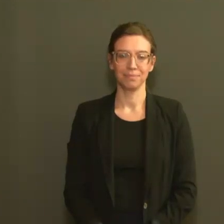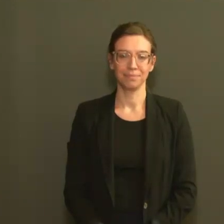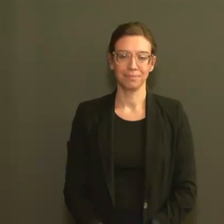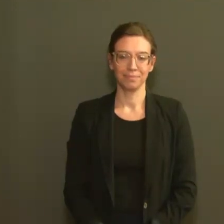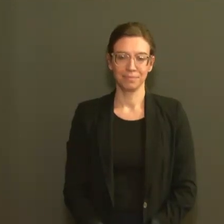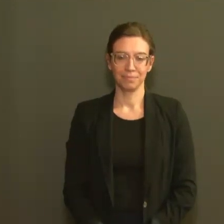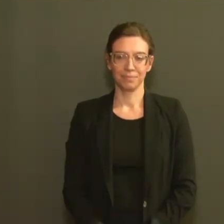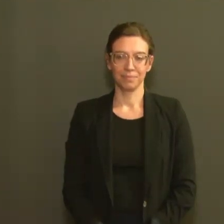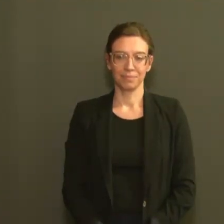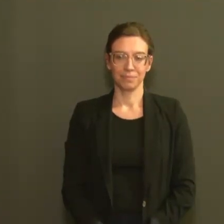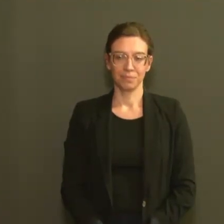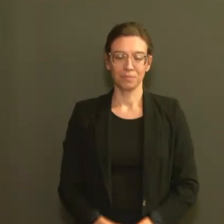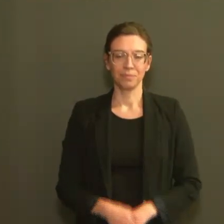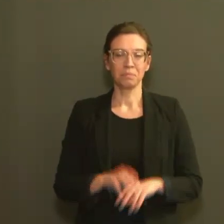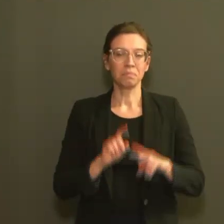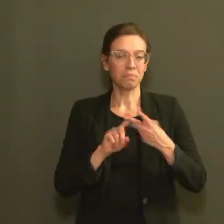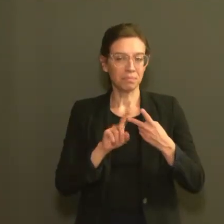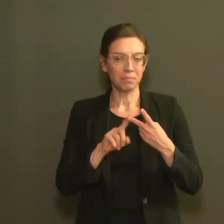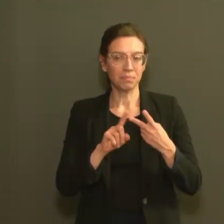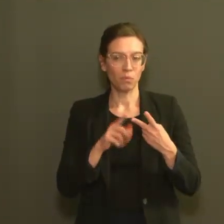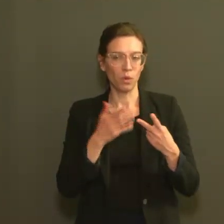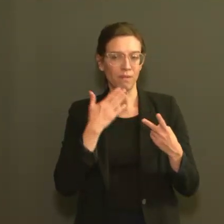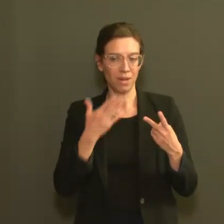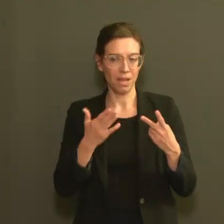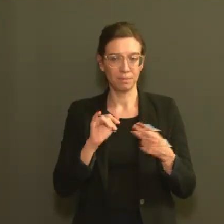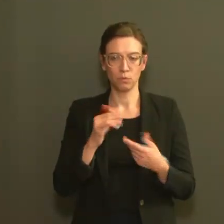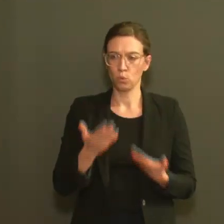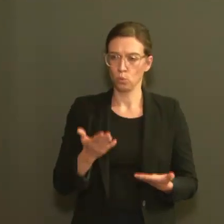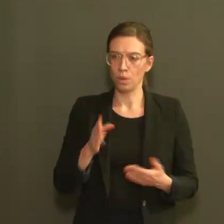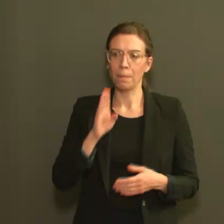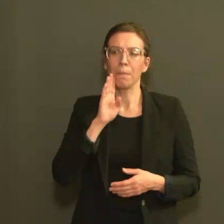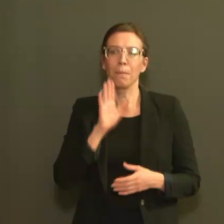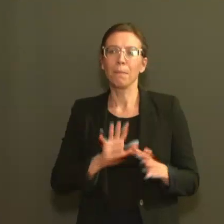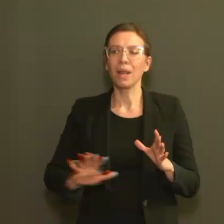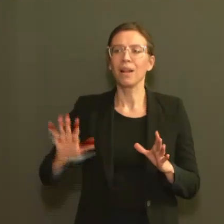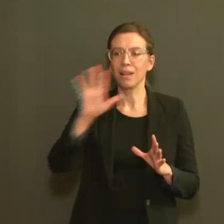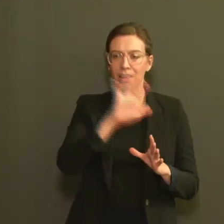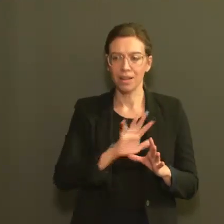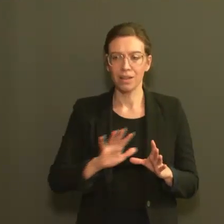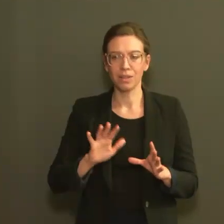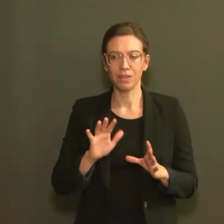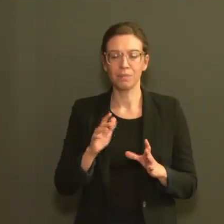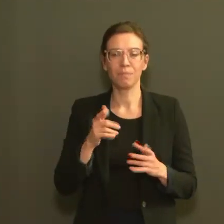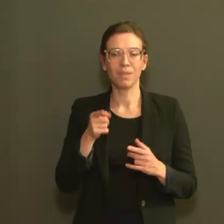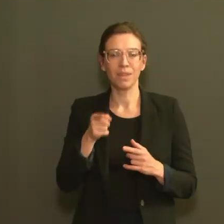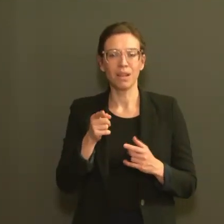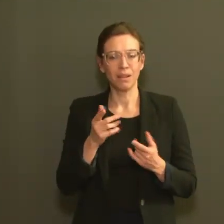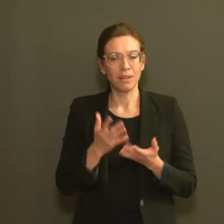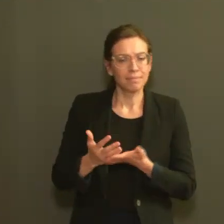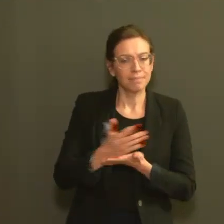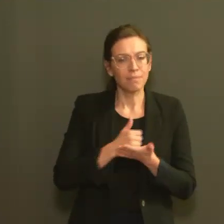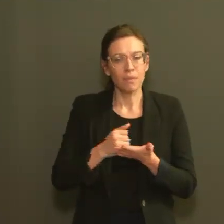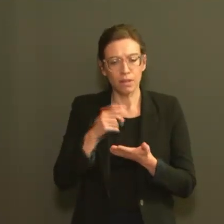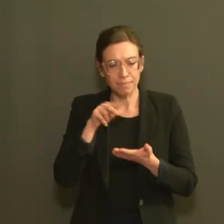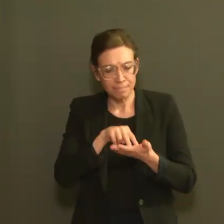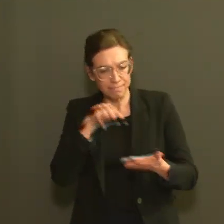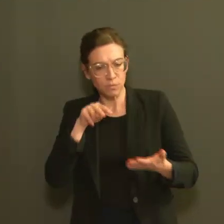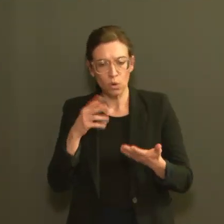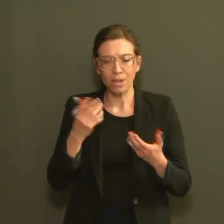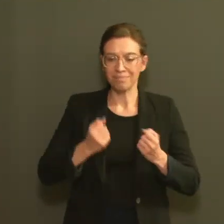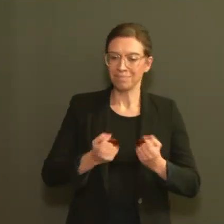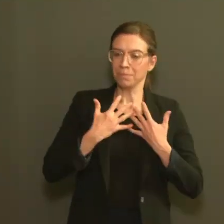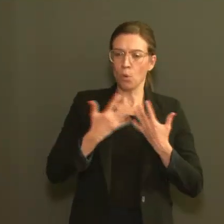Hoe kan worden verklaard dat België geen gegevens heeft of deelt over de plaats van besmetting, terwijl andere landen zoals Duitsland en